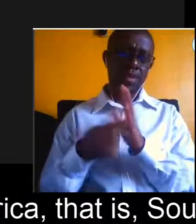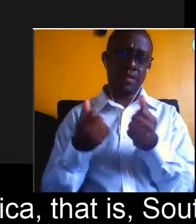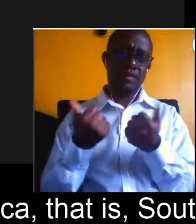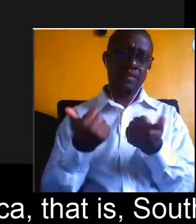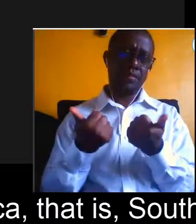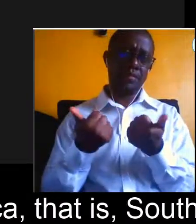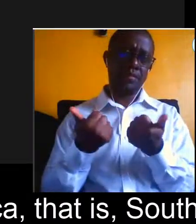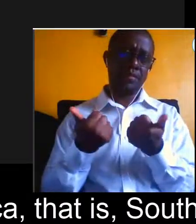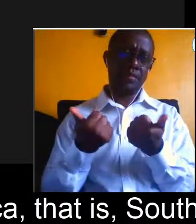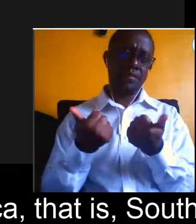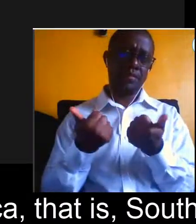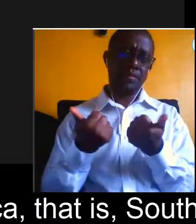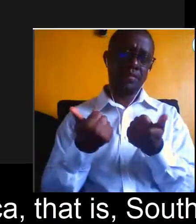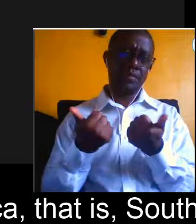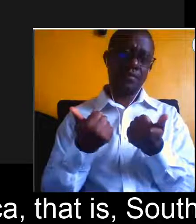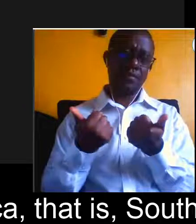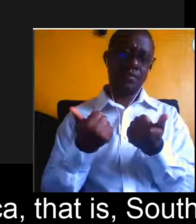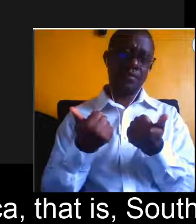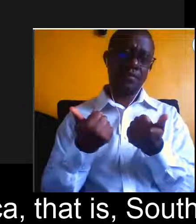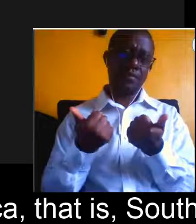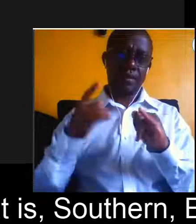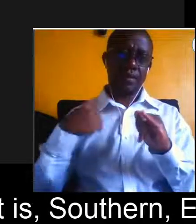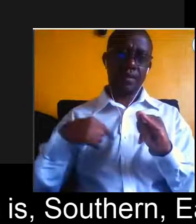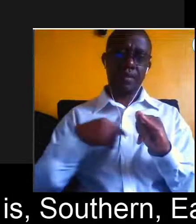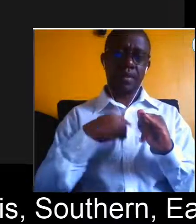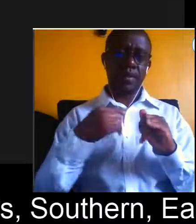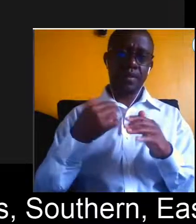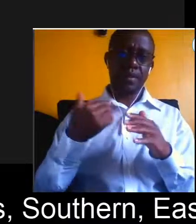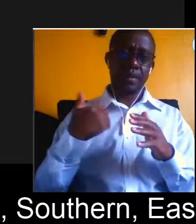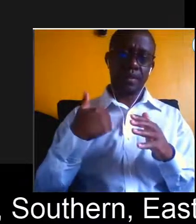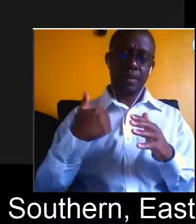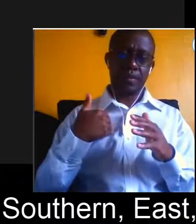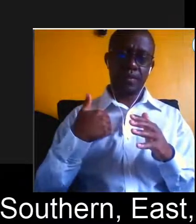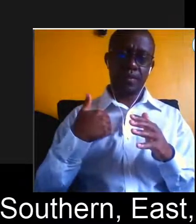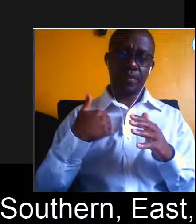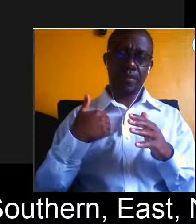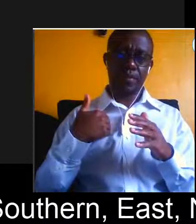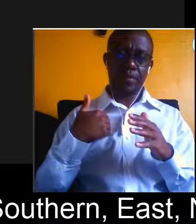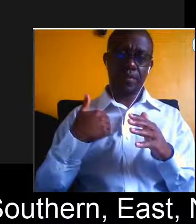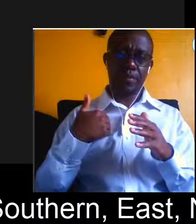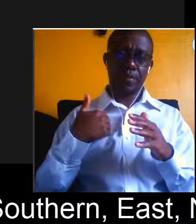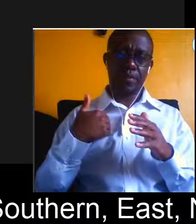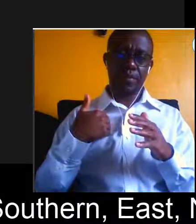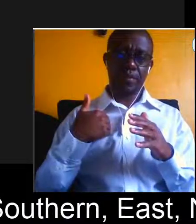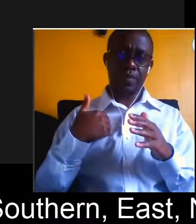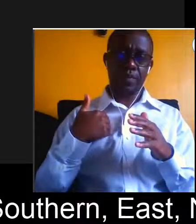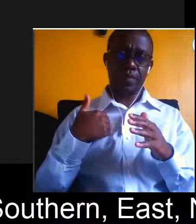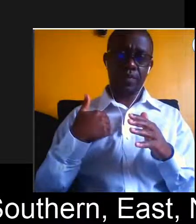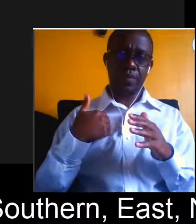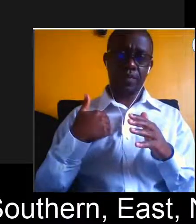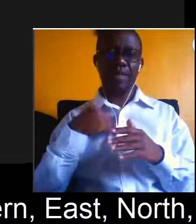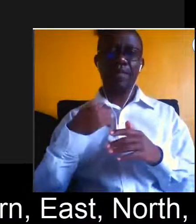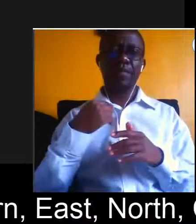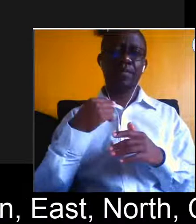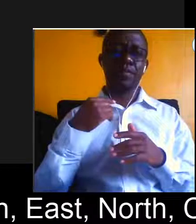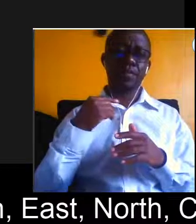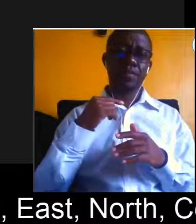could kindly do that, we are getting a bit of noise on the background.